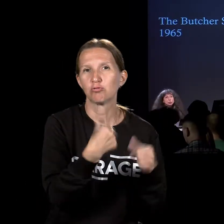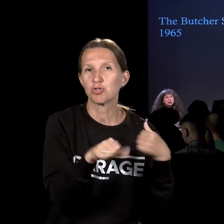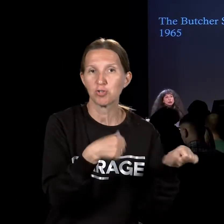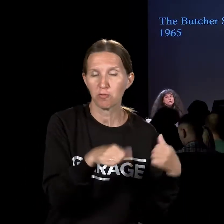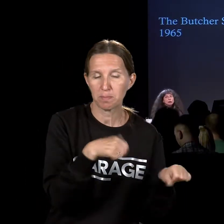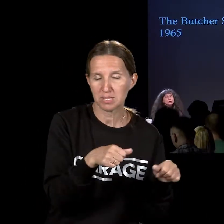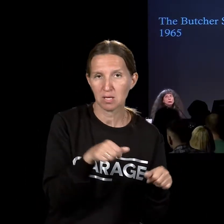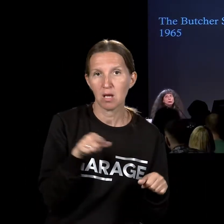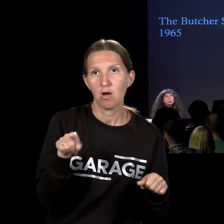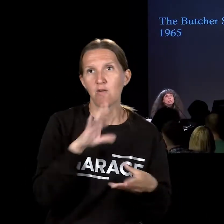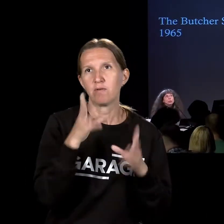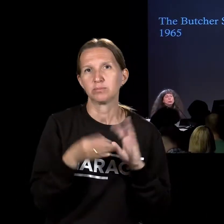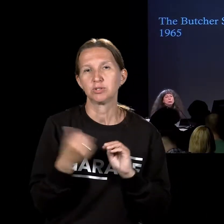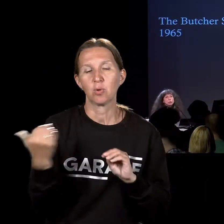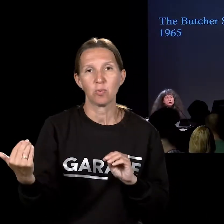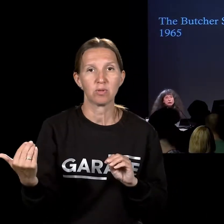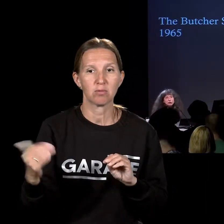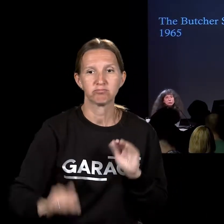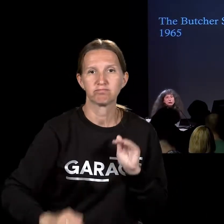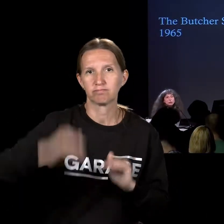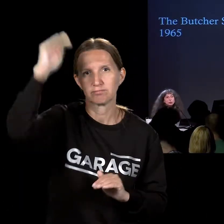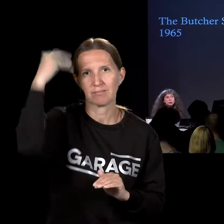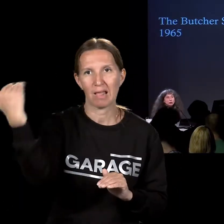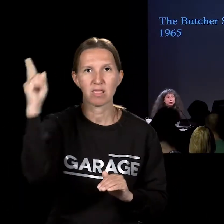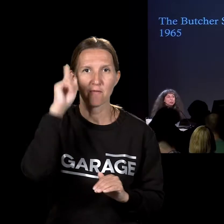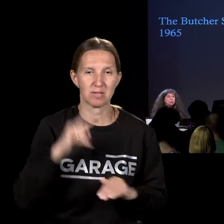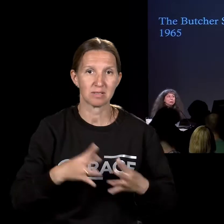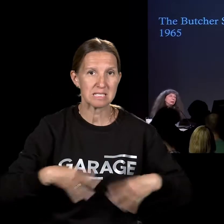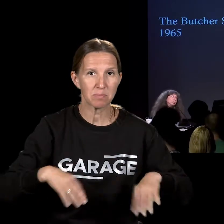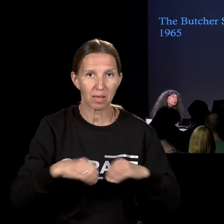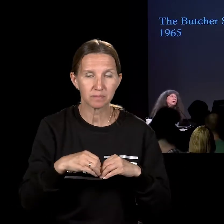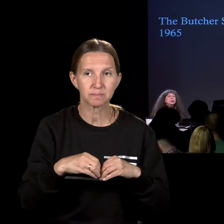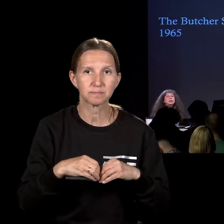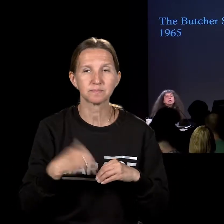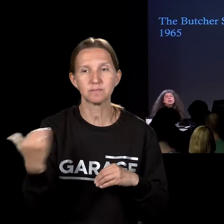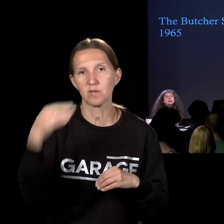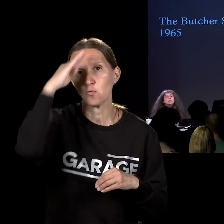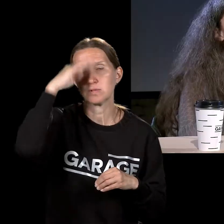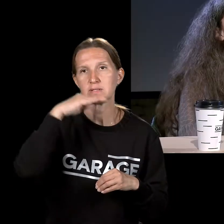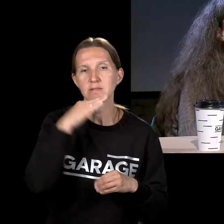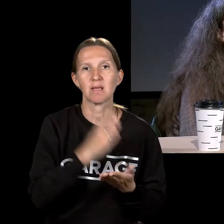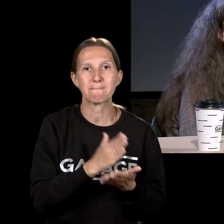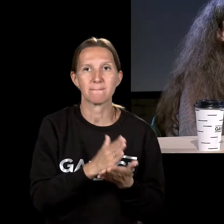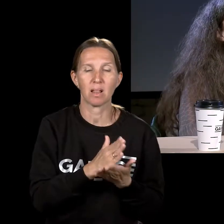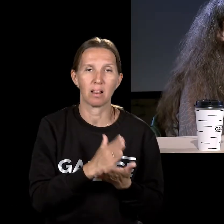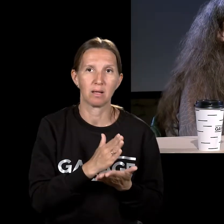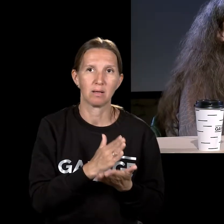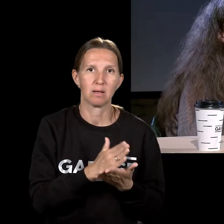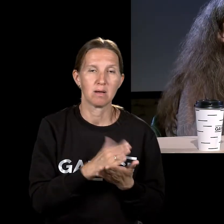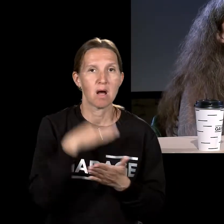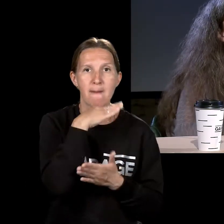Он из еврейской семьи. Его отец держал кошерную